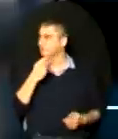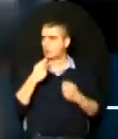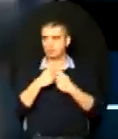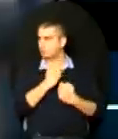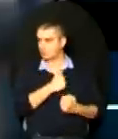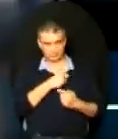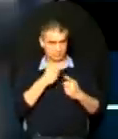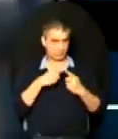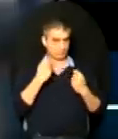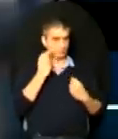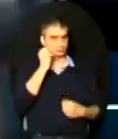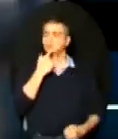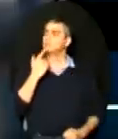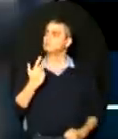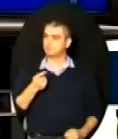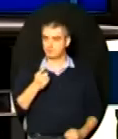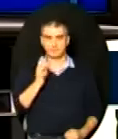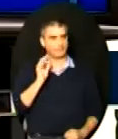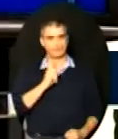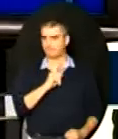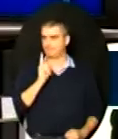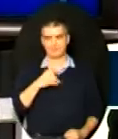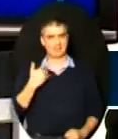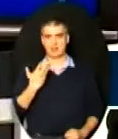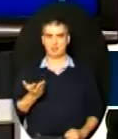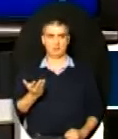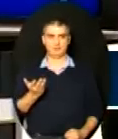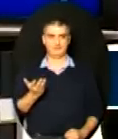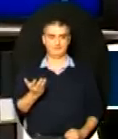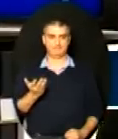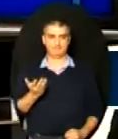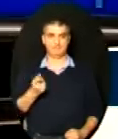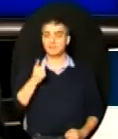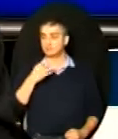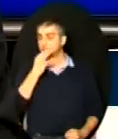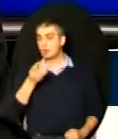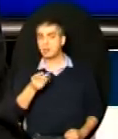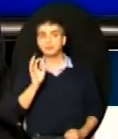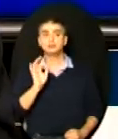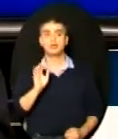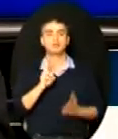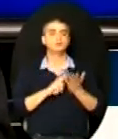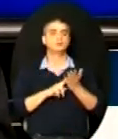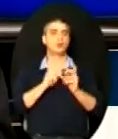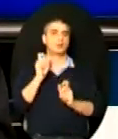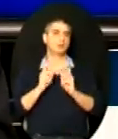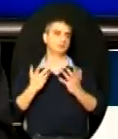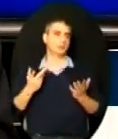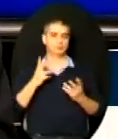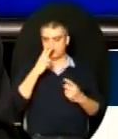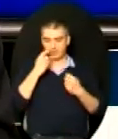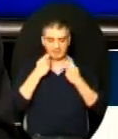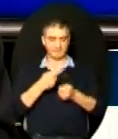דת, זה עניין סוציאלי. חד משמעית. זה ממש לא צריך להיות ככה. זאת שאלה של זכויות אזרח, של